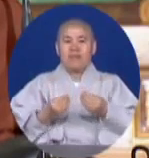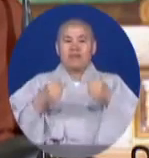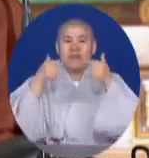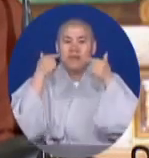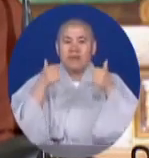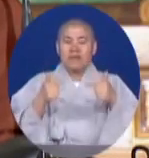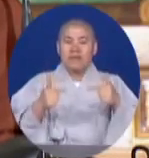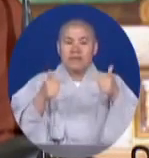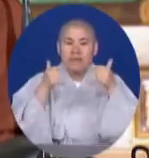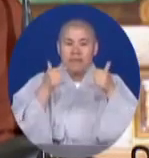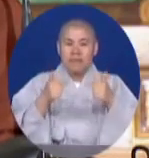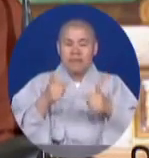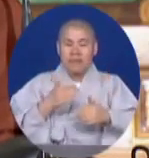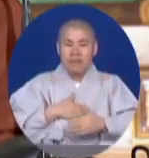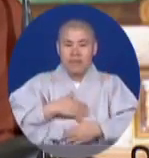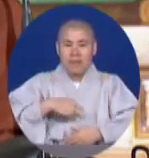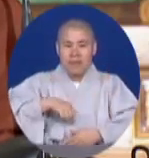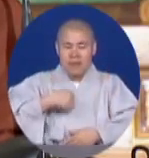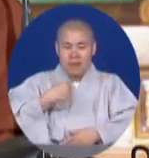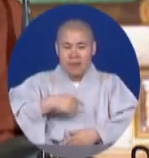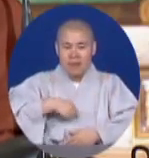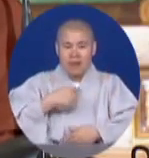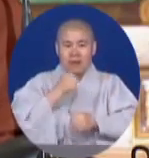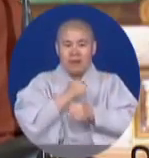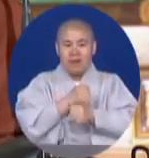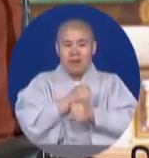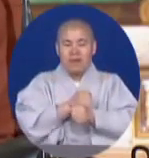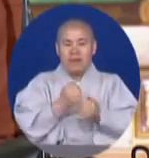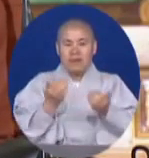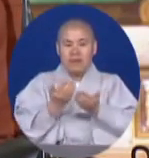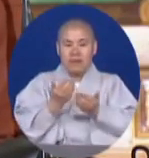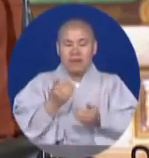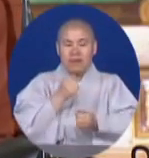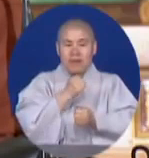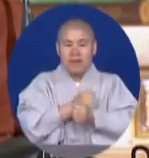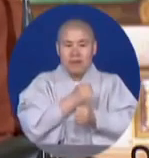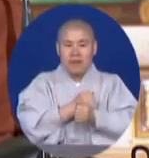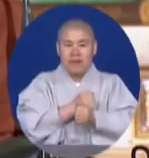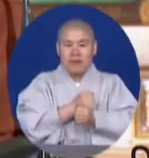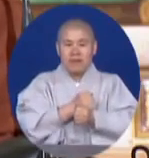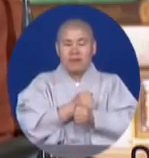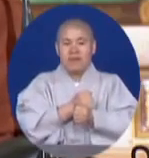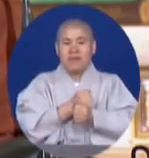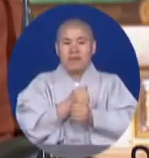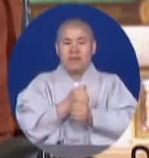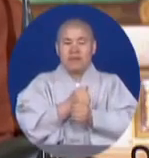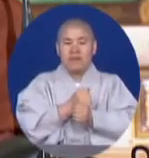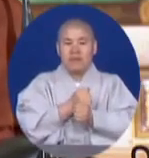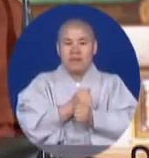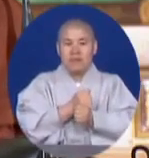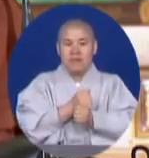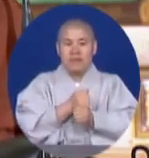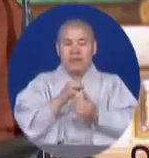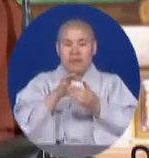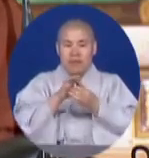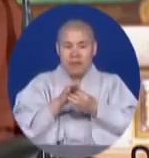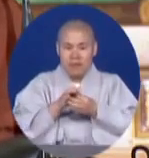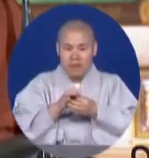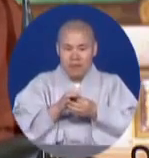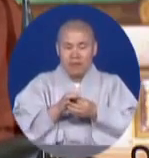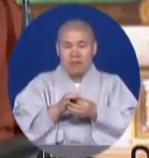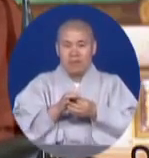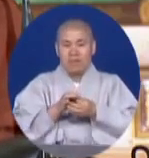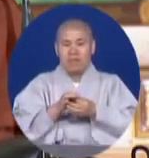늘 그 자기가 하려고 하는 거, 자기가 해오던 거 이런 거에 그냥 익숙해가지고